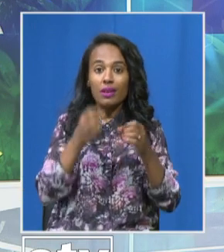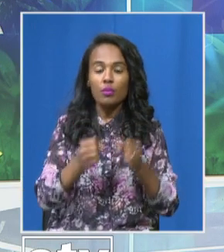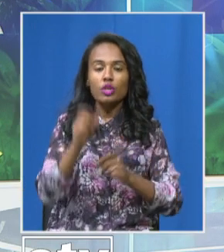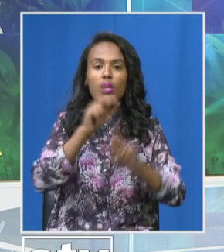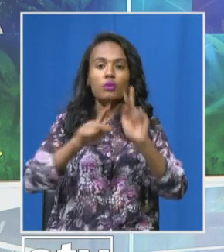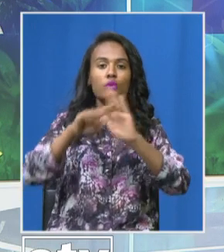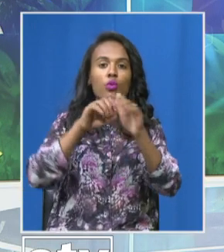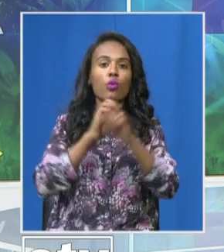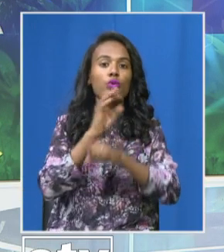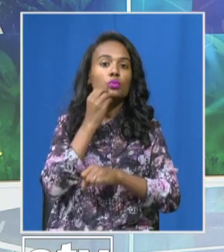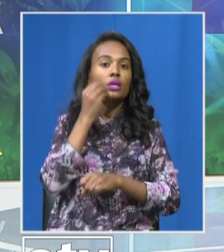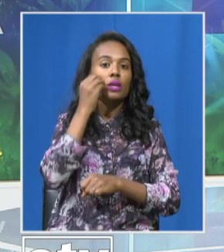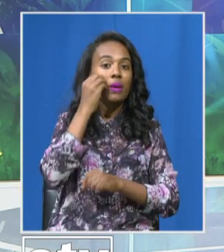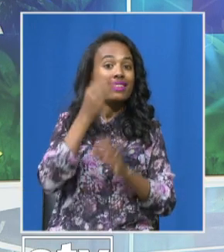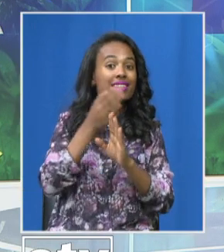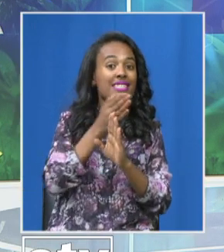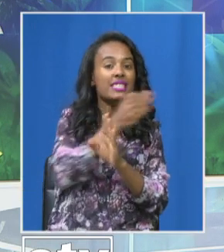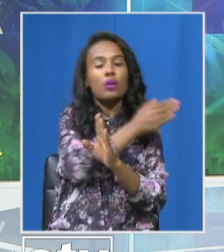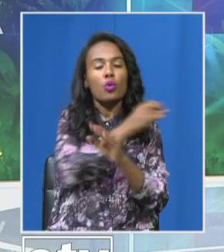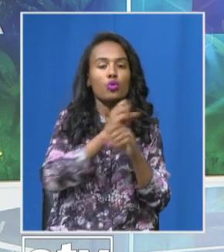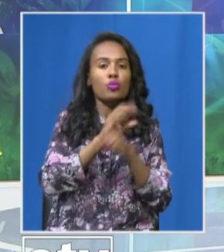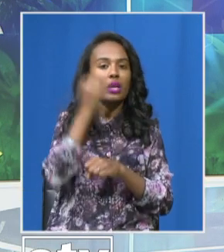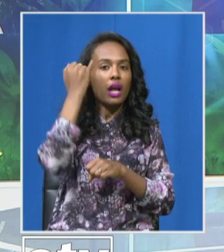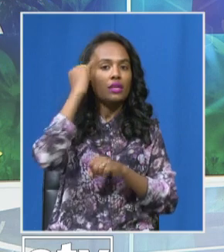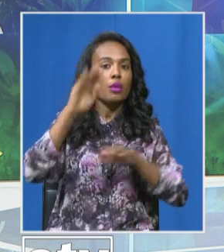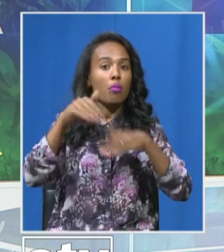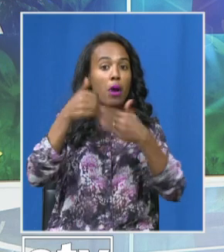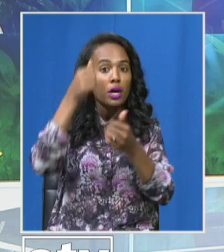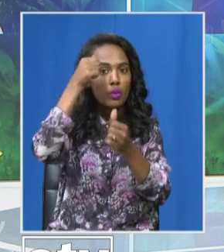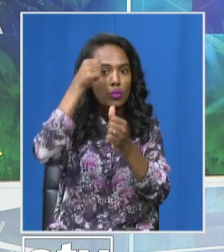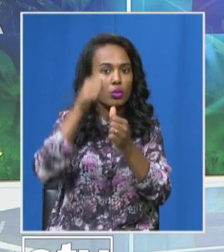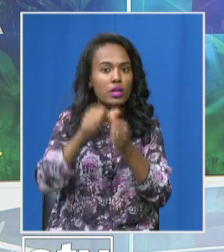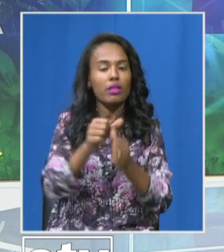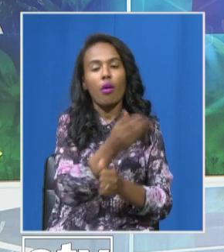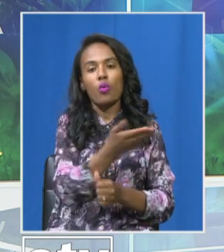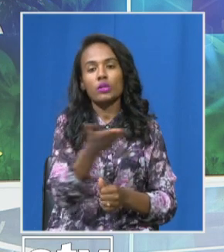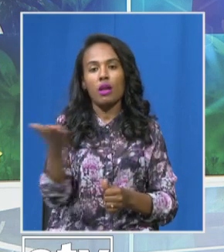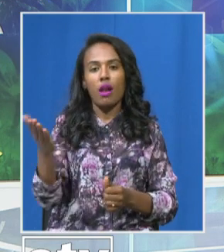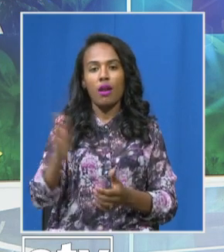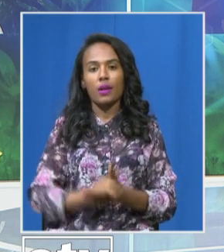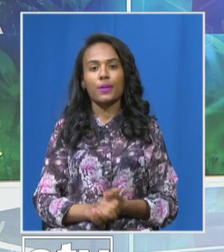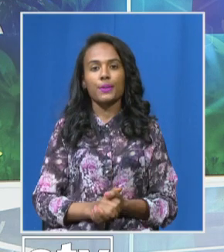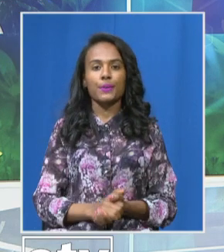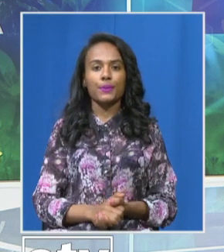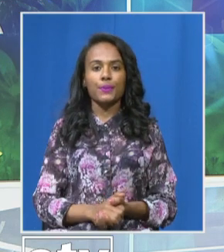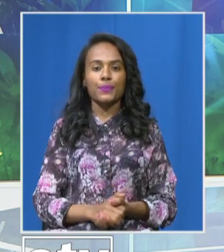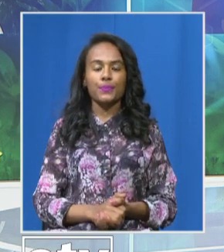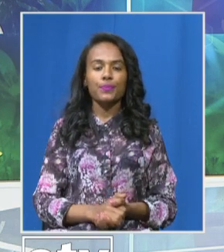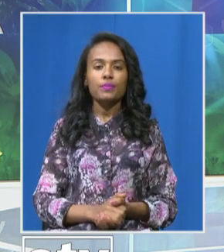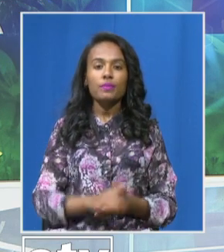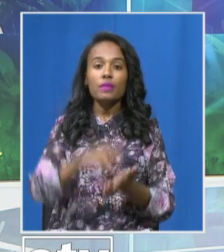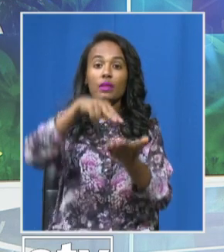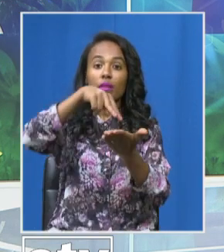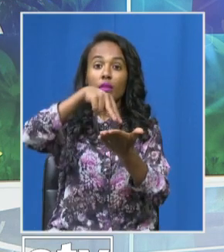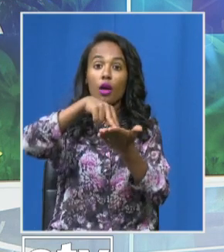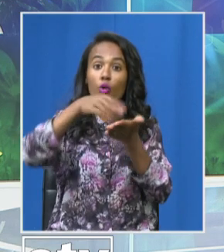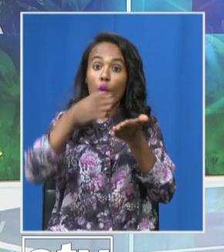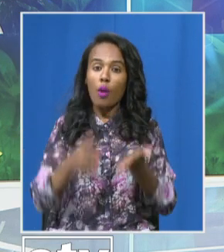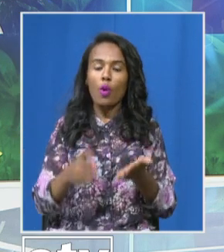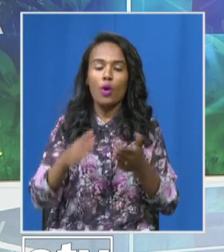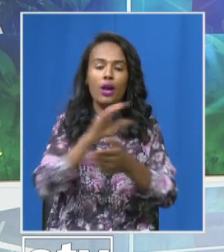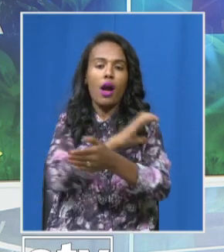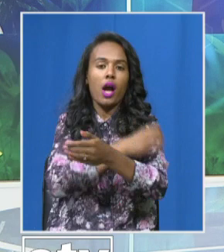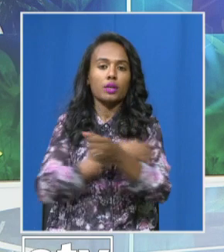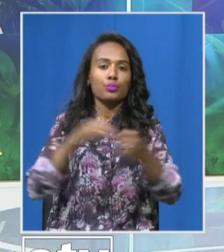ለሕዝብ ተወካዮች ምክር ቤት ሰሞኑን ምክረ ሀሳብ ማቅረቡም የሚታወስ ጉዳይ ነው። ተቋማዊ አቅምና